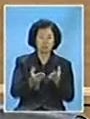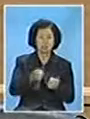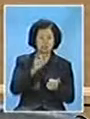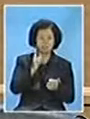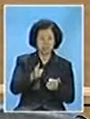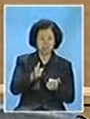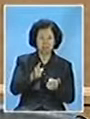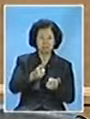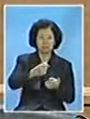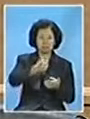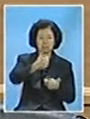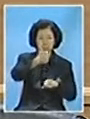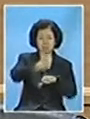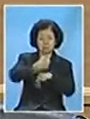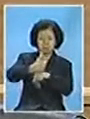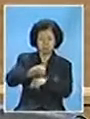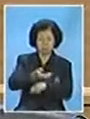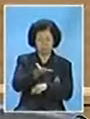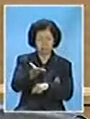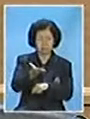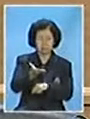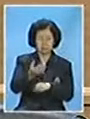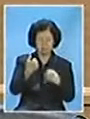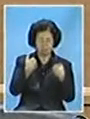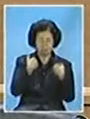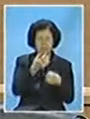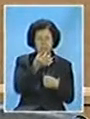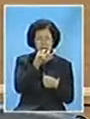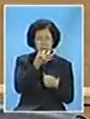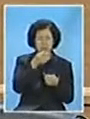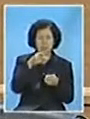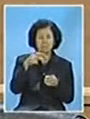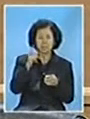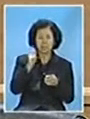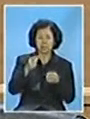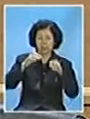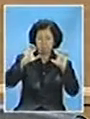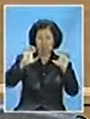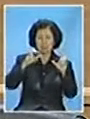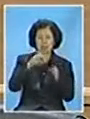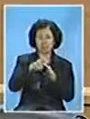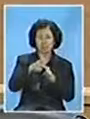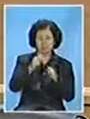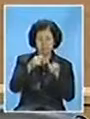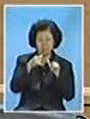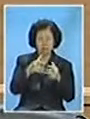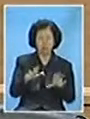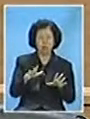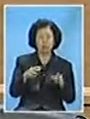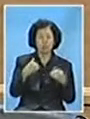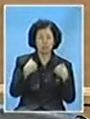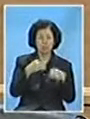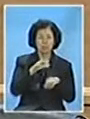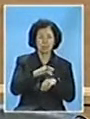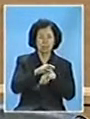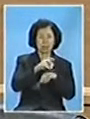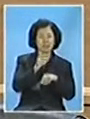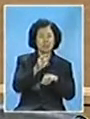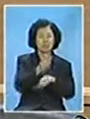าท่านพวกนี้นั้นมีอาชีพประจำเป็นข้าราชการประจำพอมีตำแหน่งเป็นนาย